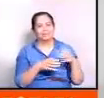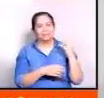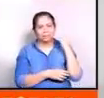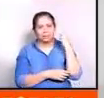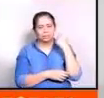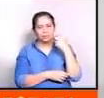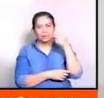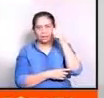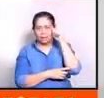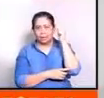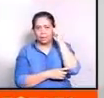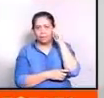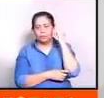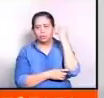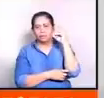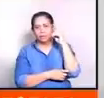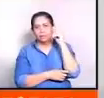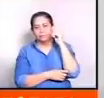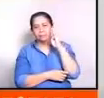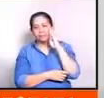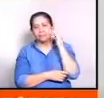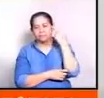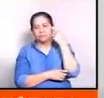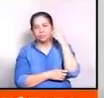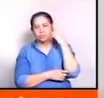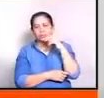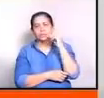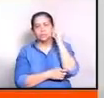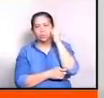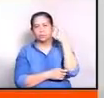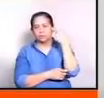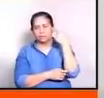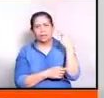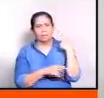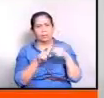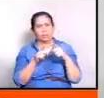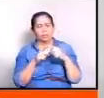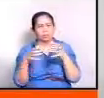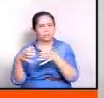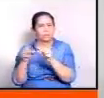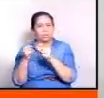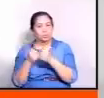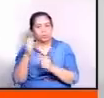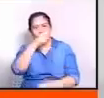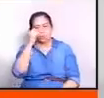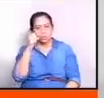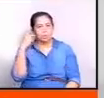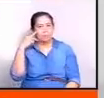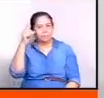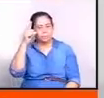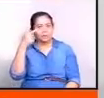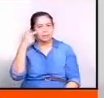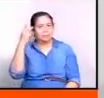Zubiri, Sonny Angara, Joel Villanueva, Nancy Binay, Richard Gordon at Sherwin Gatchalian. Nandyan din ang macho block ni Senator Soto, Panfilo